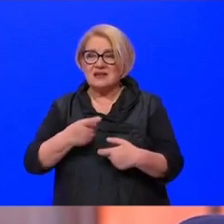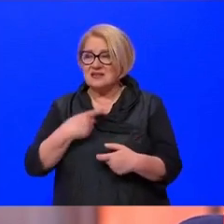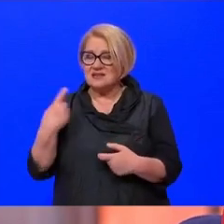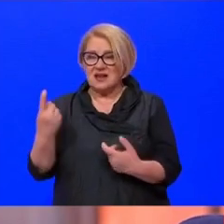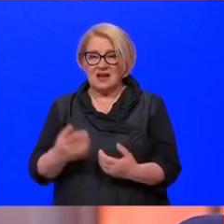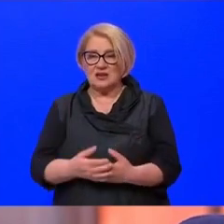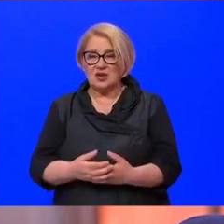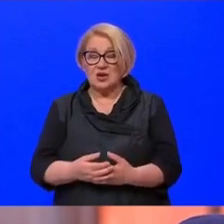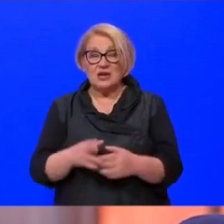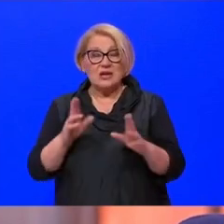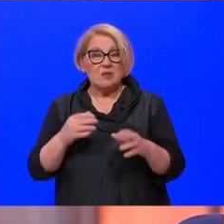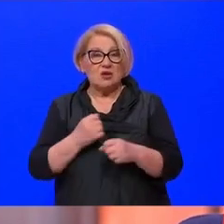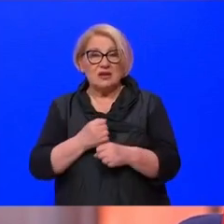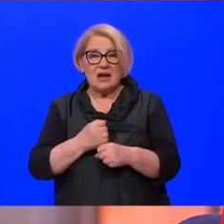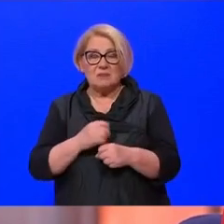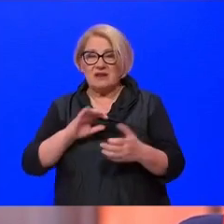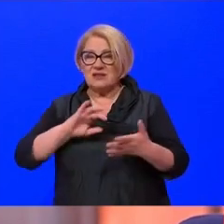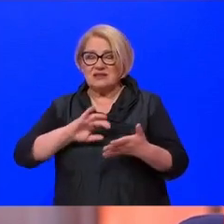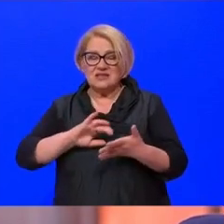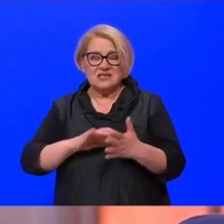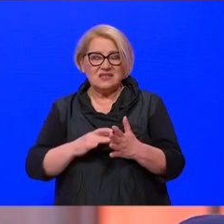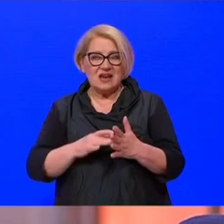mogli postići sve životne